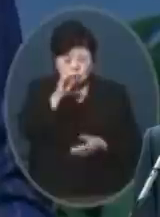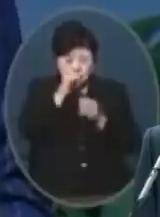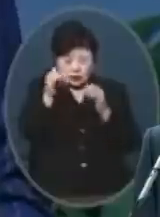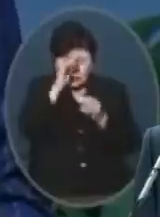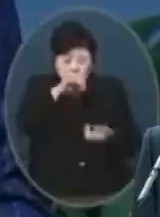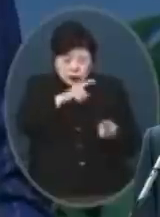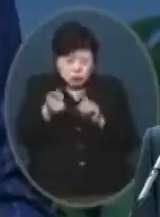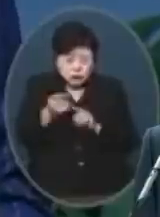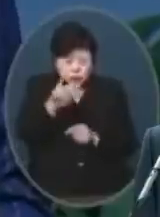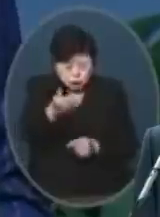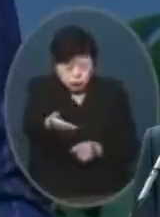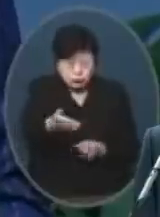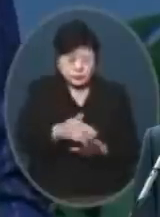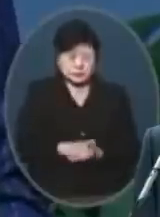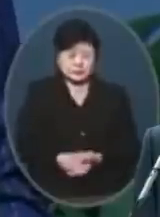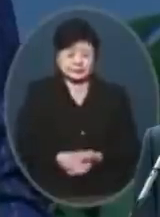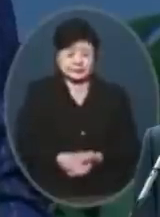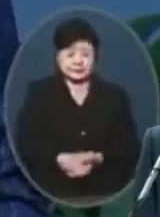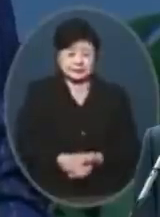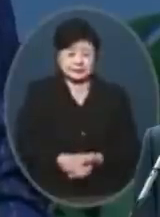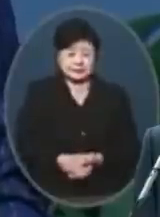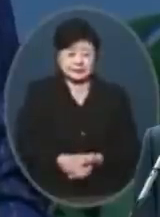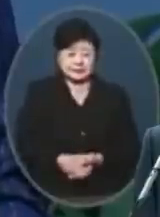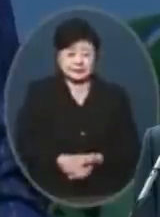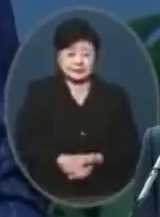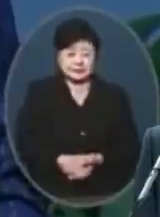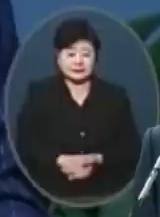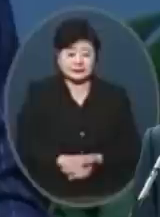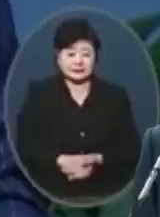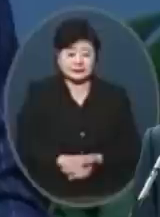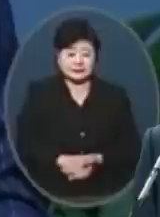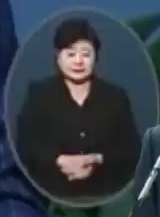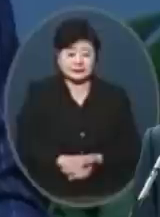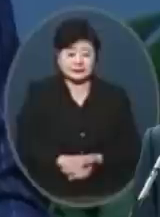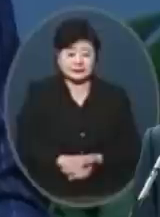병든 자를 채서 고쳐주었습니다.